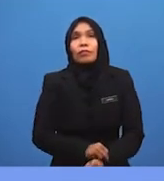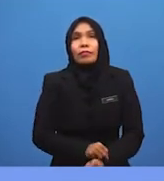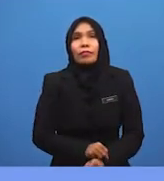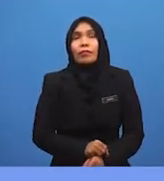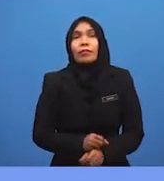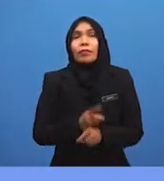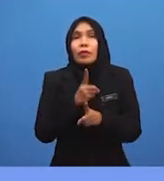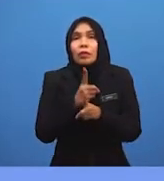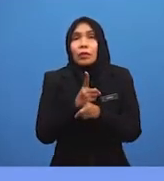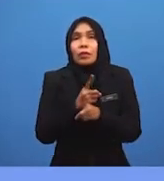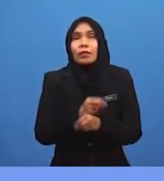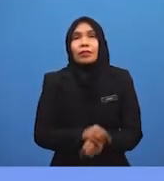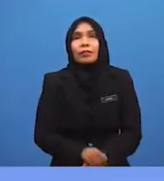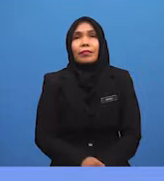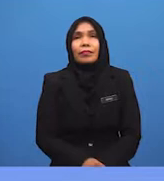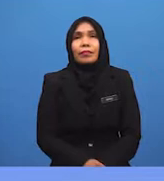Jawapannya betul.